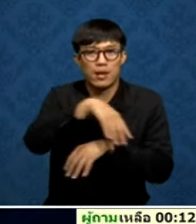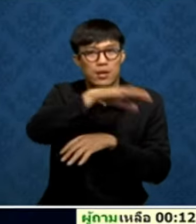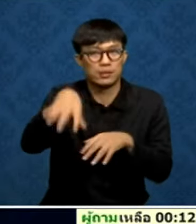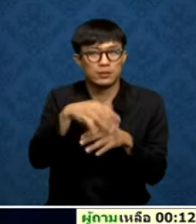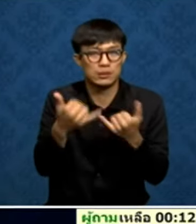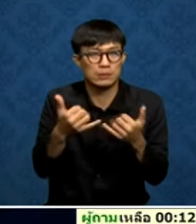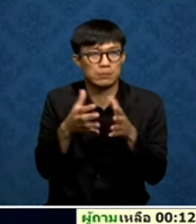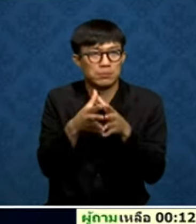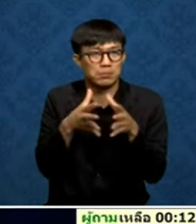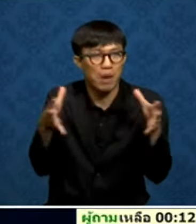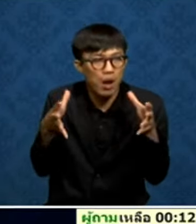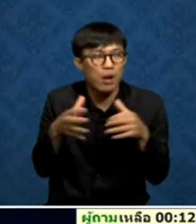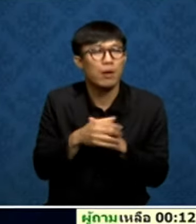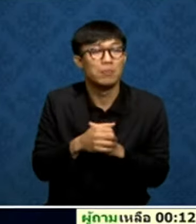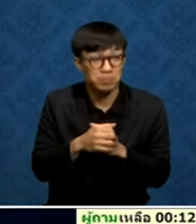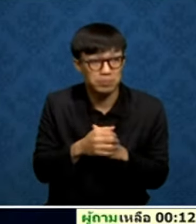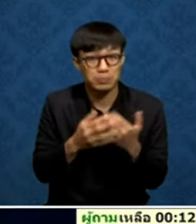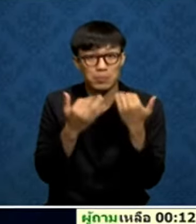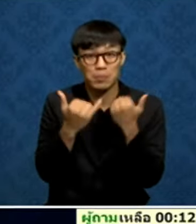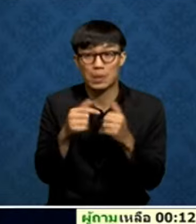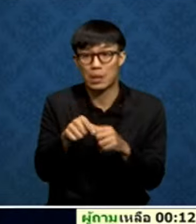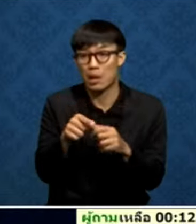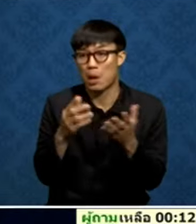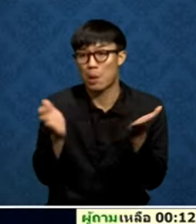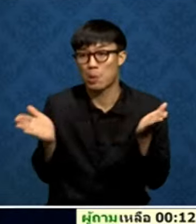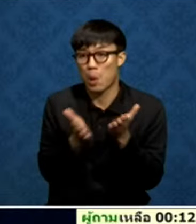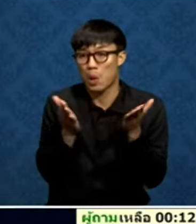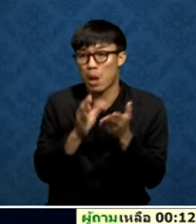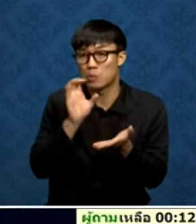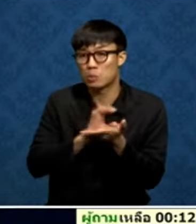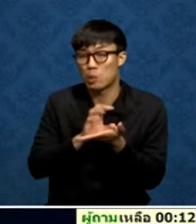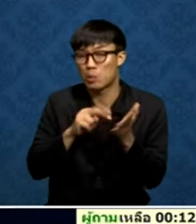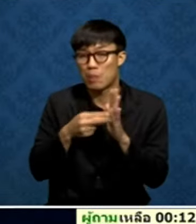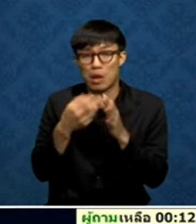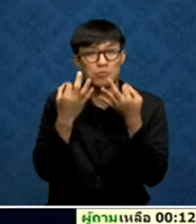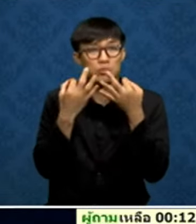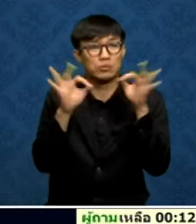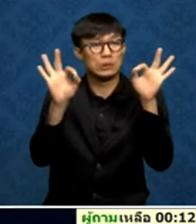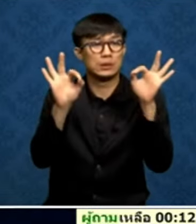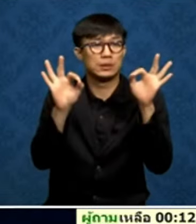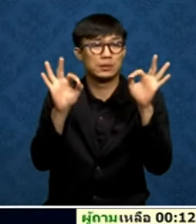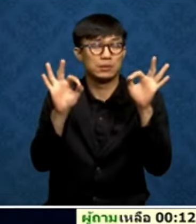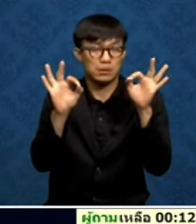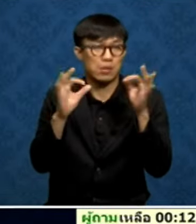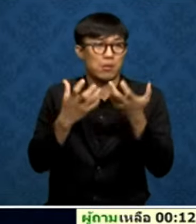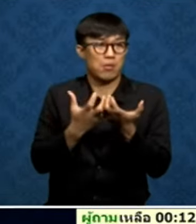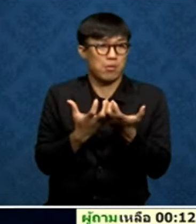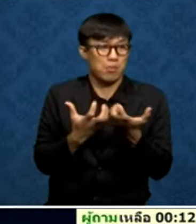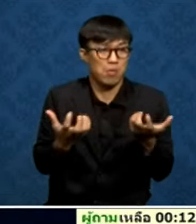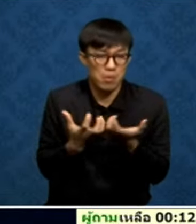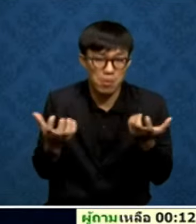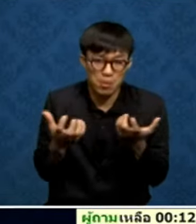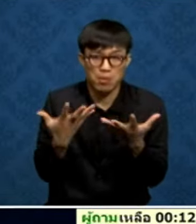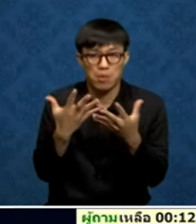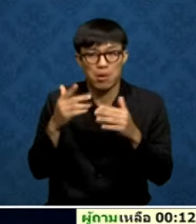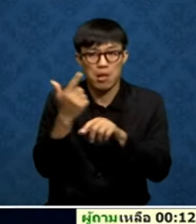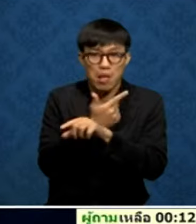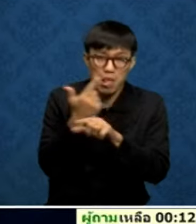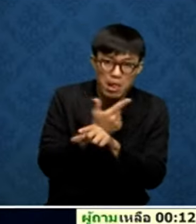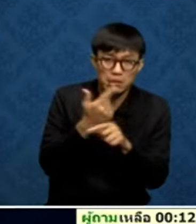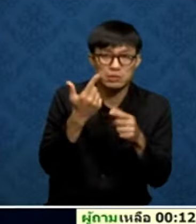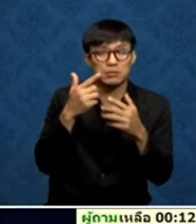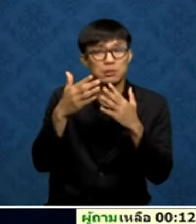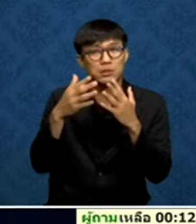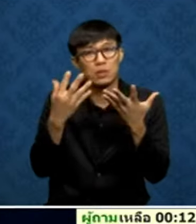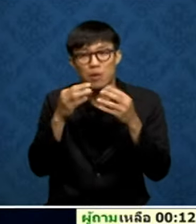ต่อมาครับการได้รับการส่งเสริมการลงทุนเนี่ยแหละครับที่เข้ามาฟรีแทบทุกอย่างขนเครื่องจักรมาครับขนเหล็กขนสีขนส